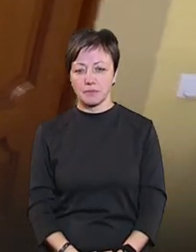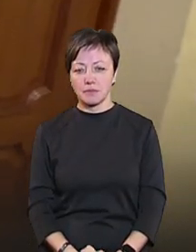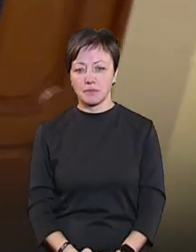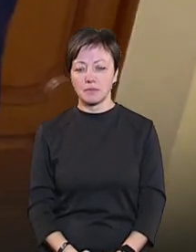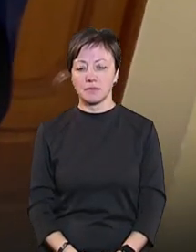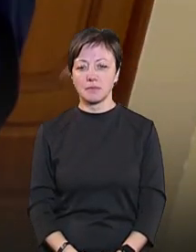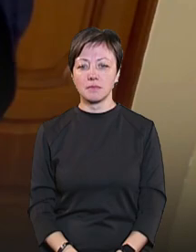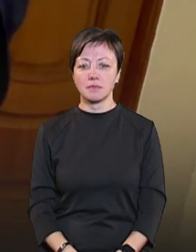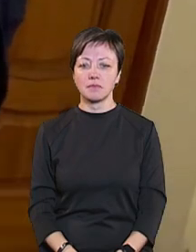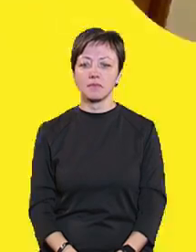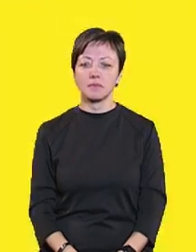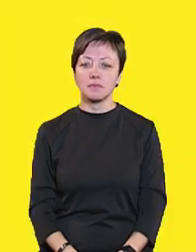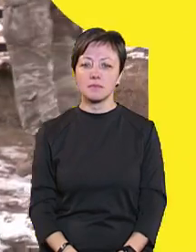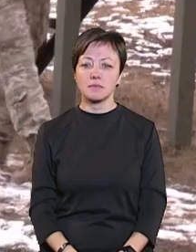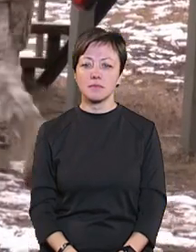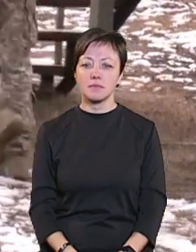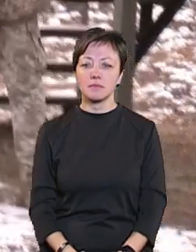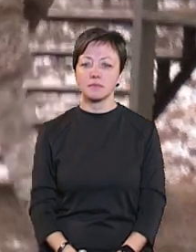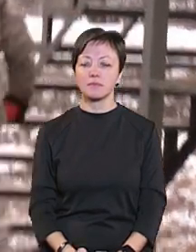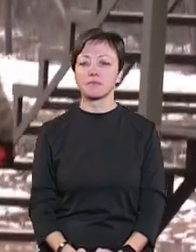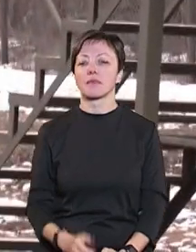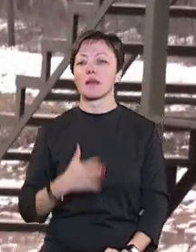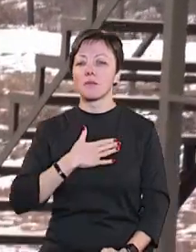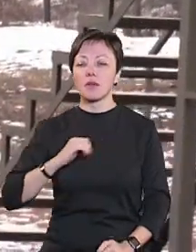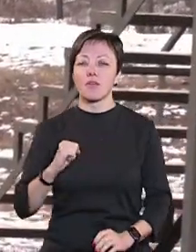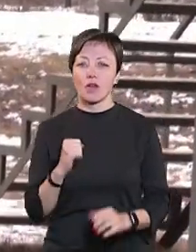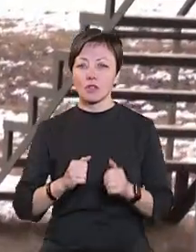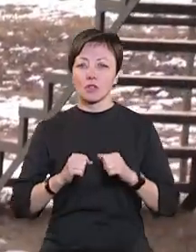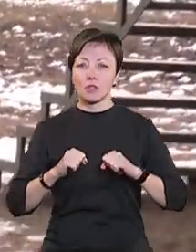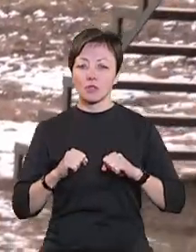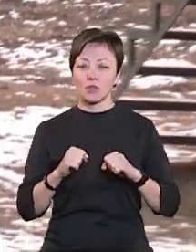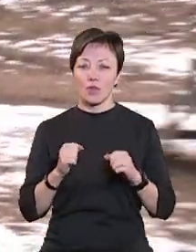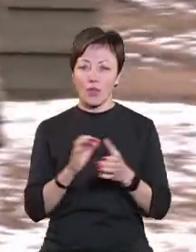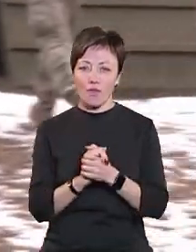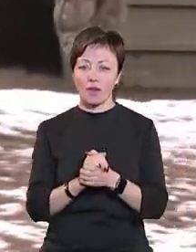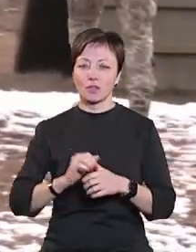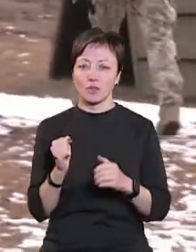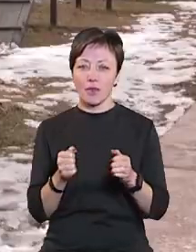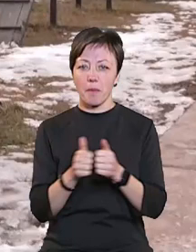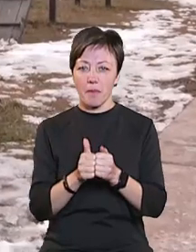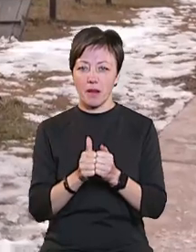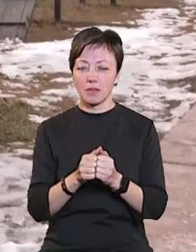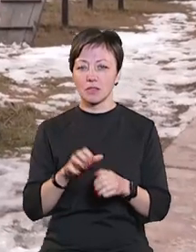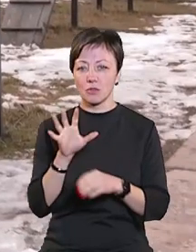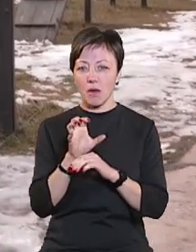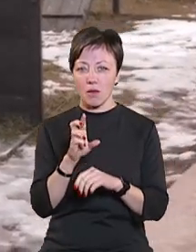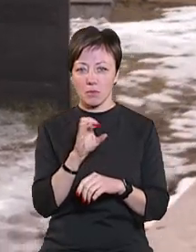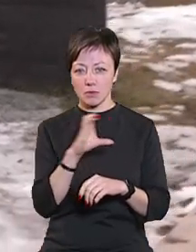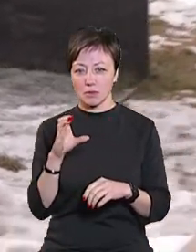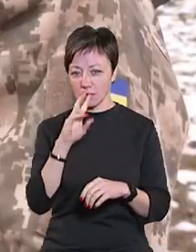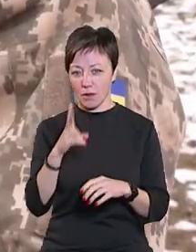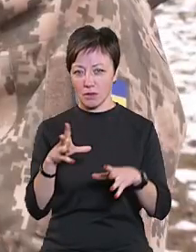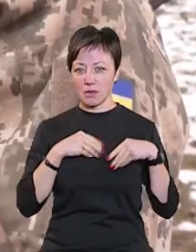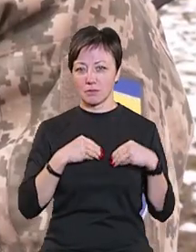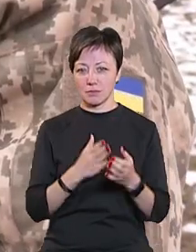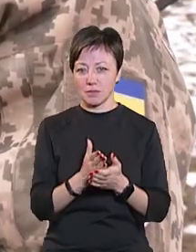новини, Хмельницький. Це мій товариш, друг і напарник, мій собака Ос. Разом ми вже працюємо на протязі 2 років.